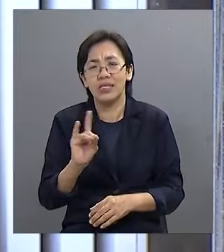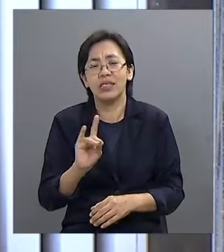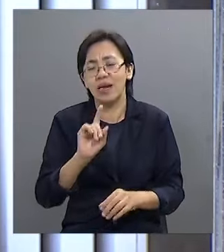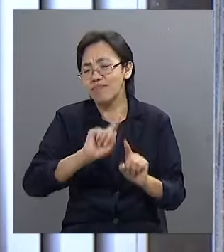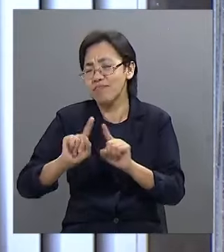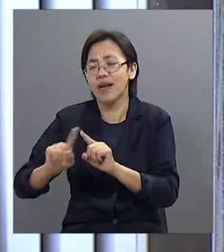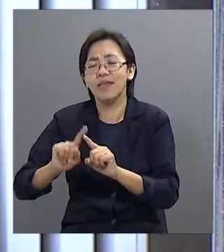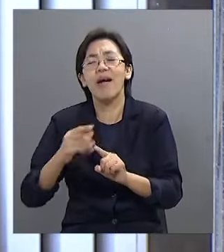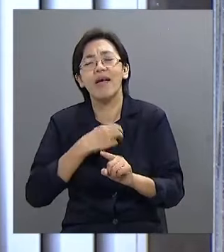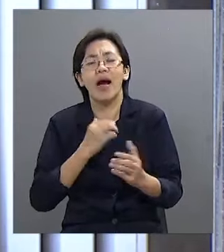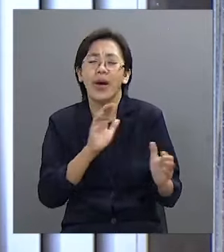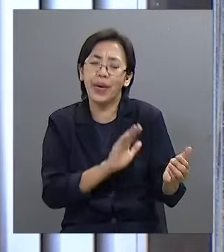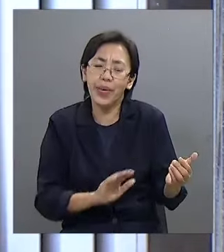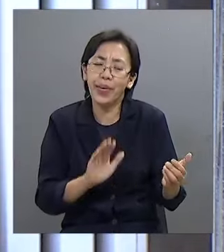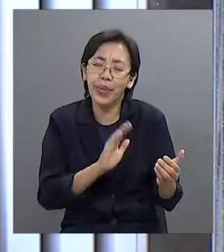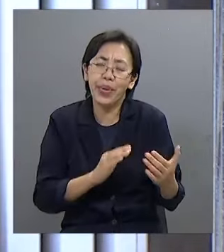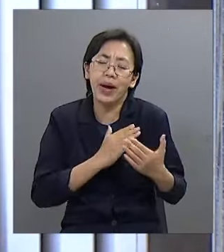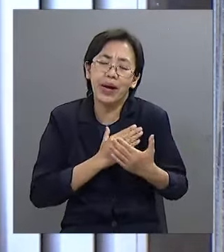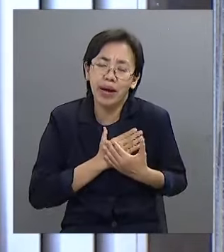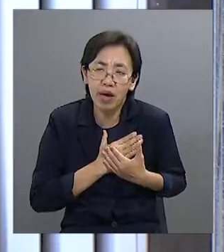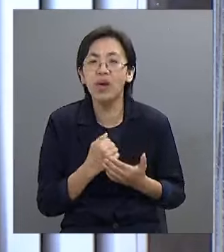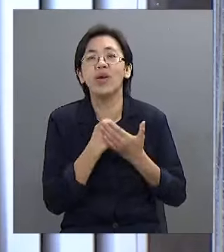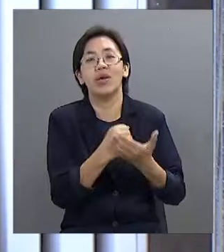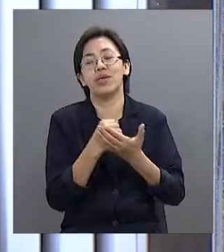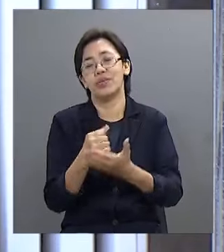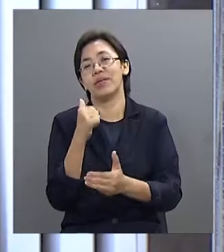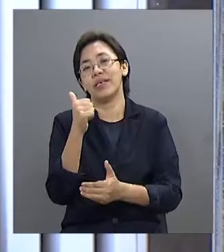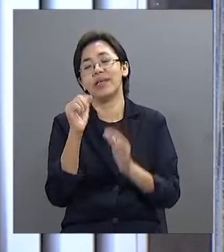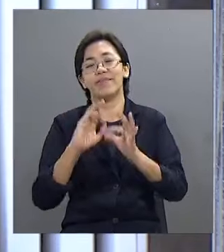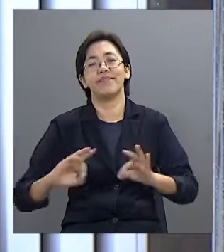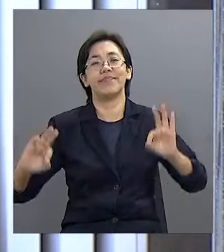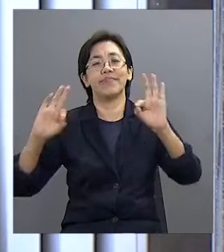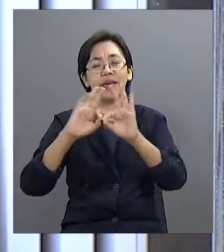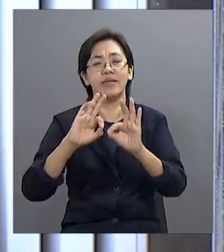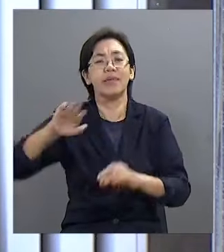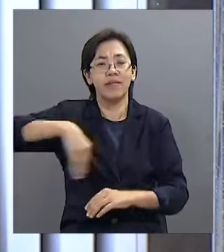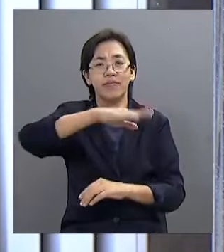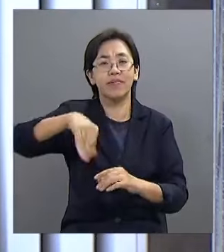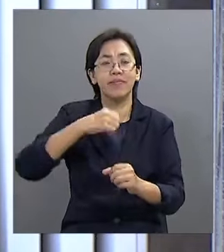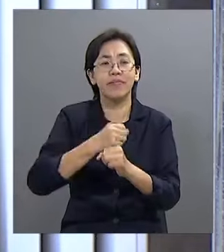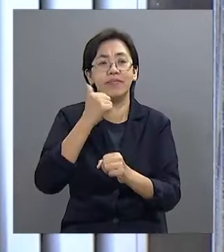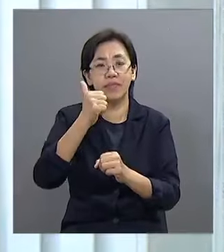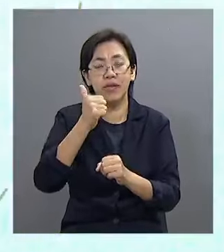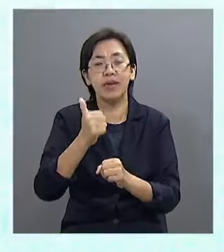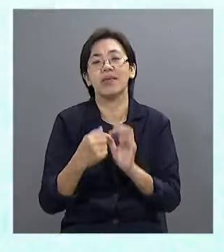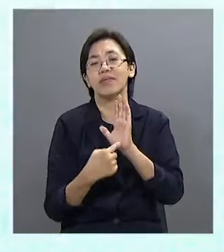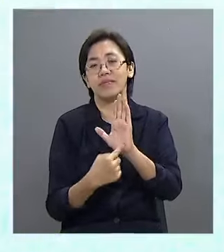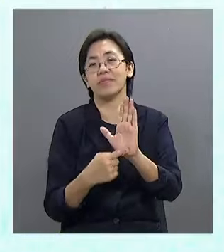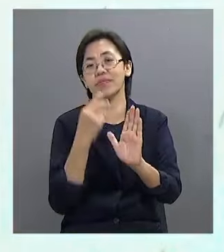การช่วยอย่างพอดีและพอเพียงนั้นก็เป็นอีกหนึ่งสิ่งที่เราสามารถทำได้ติดตามได้ในช่วงพอดีพอเพียงครับ